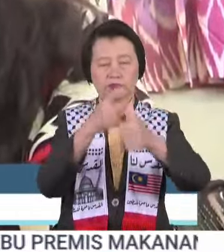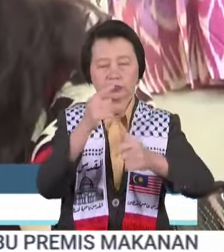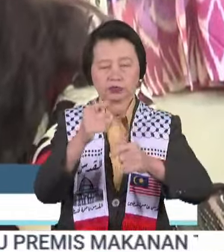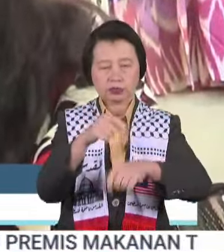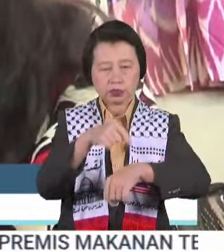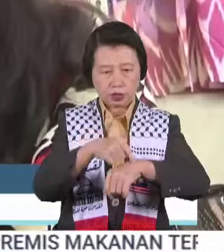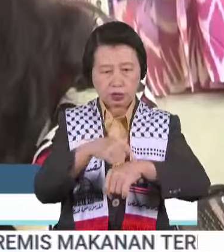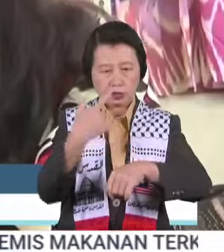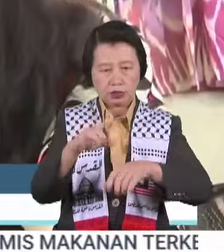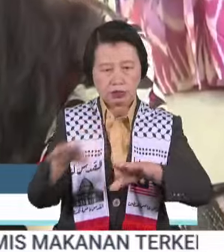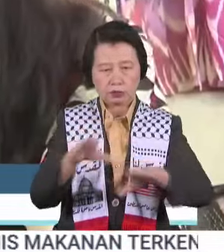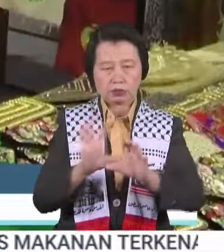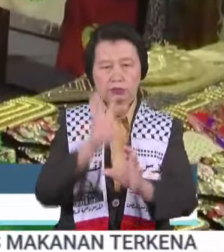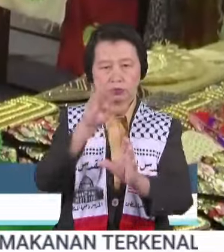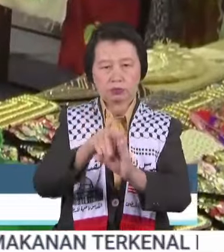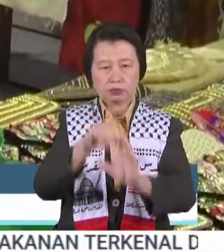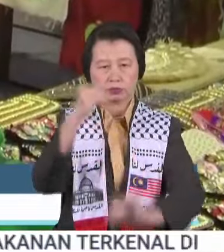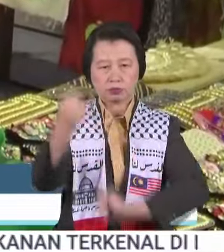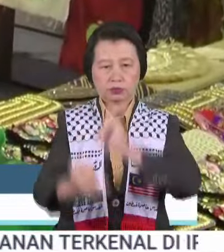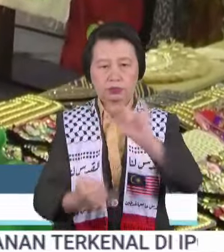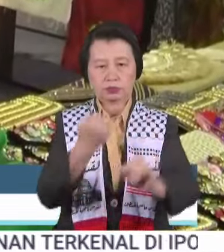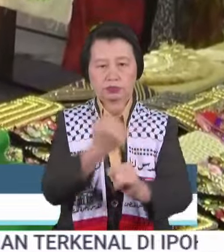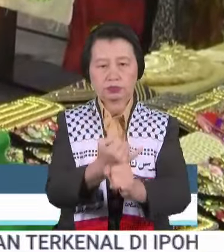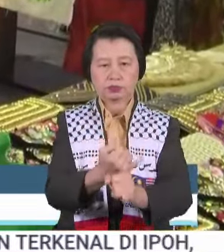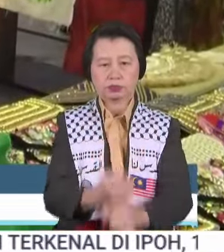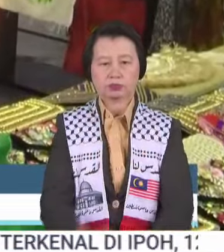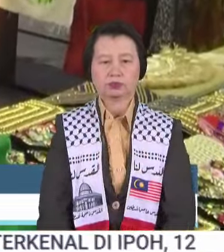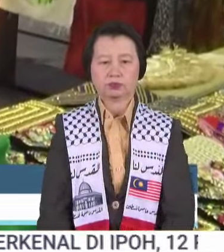aktiviti kraft melibatkan penyertaan antarabangsa.